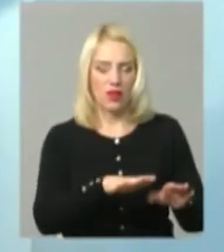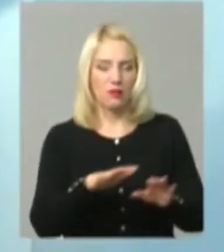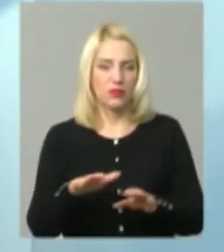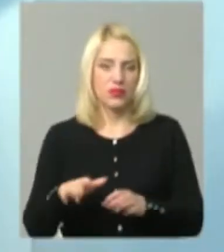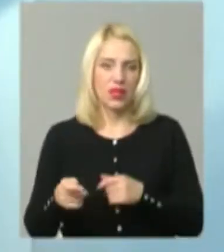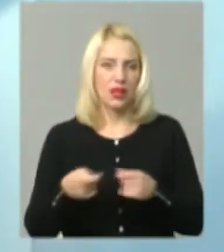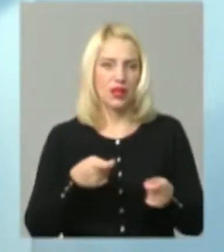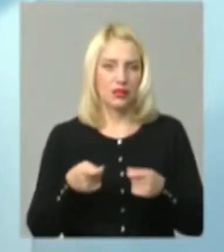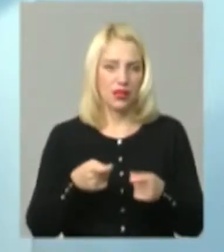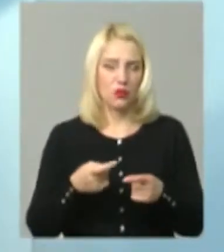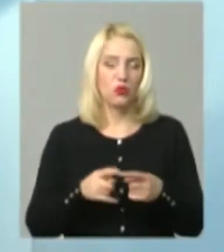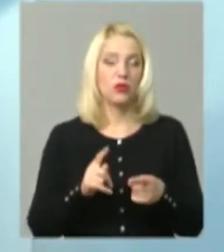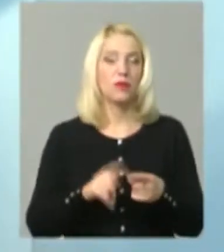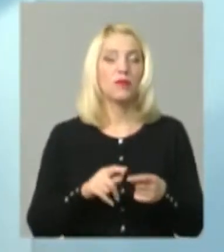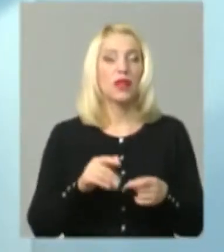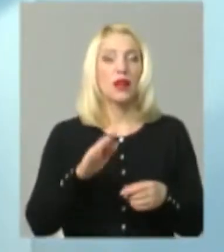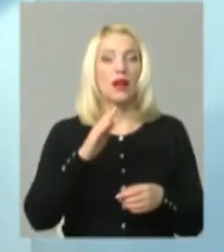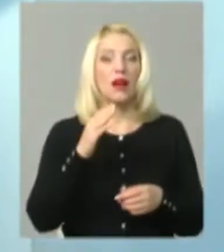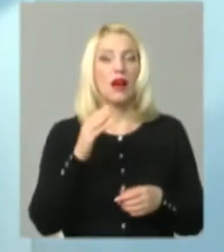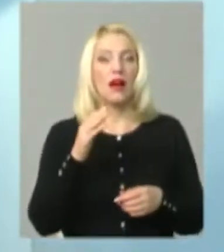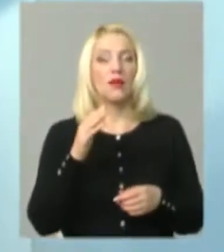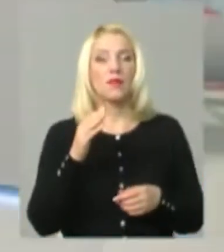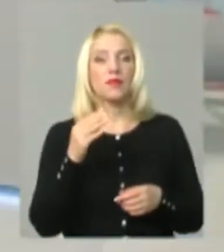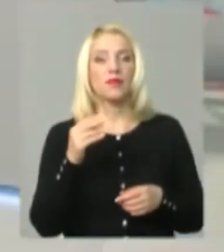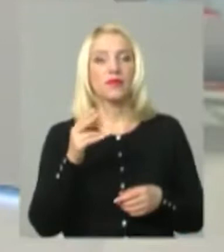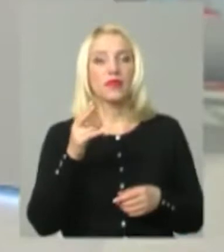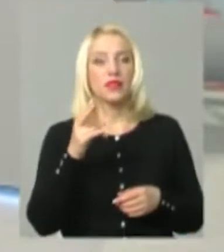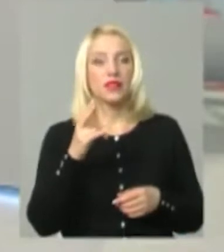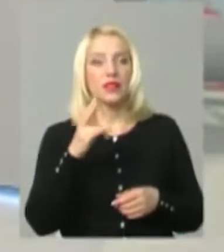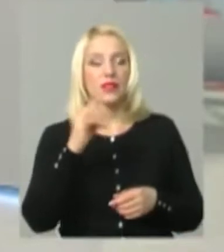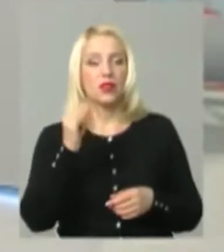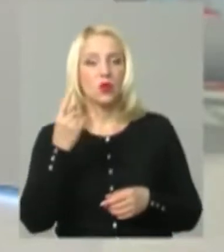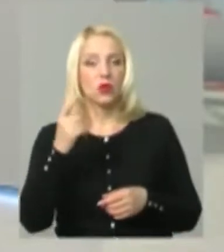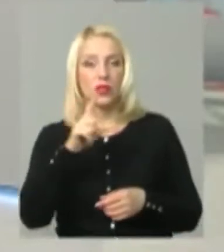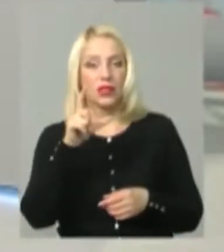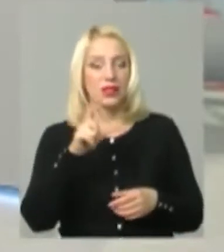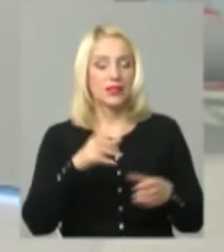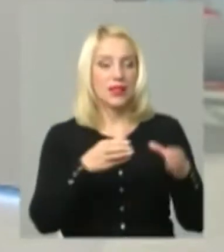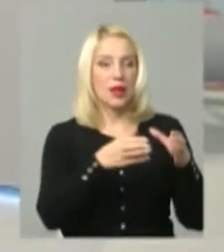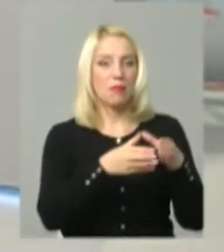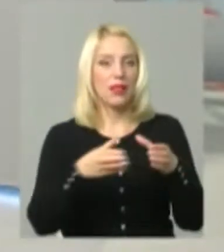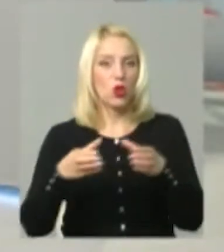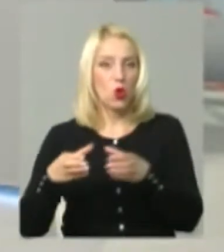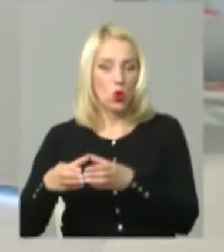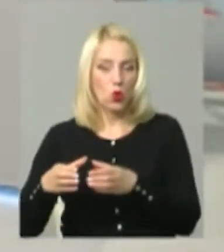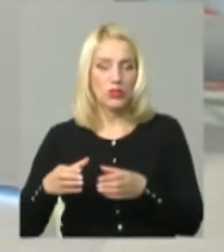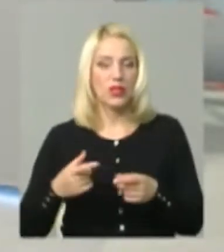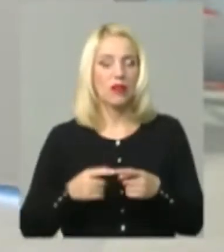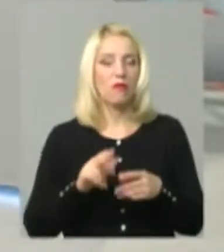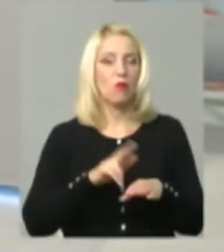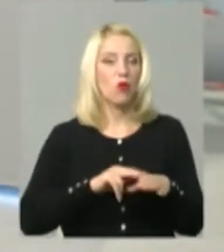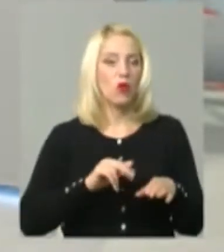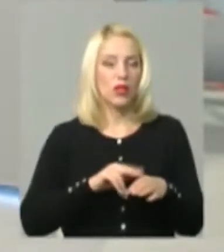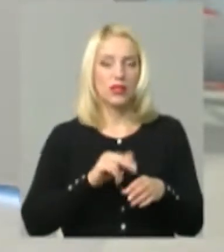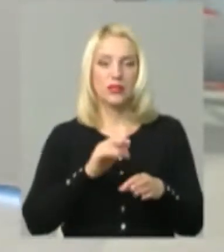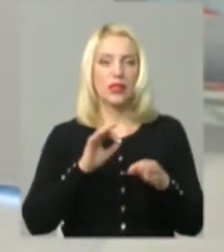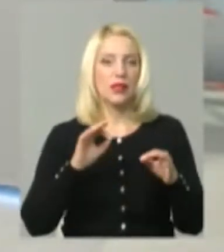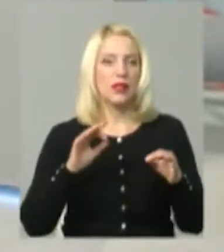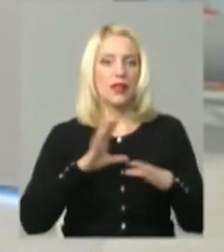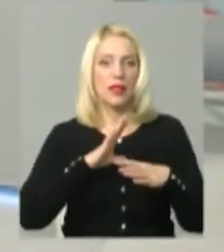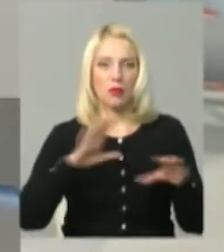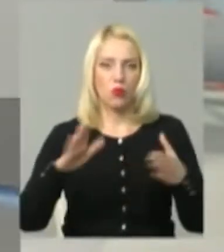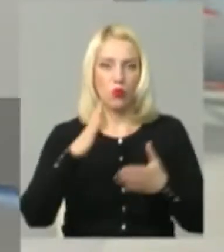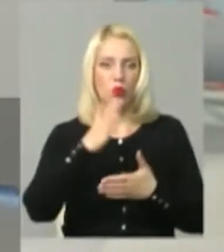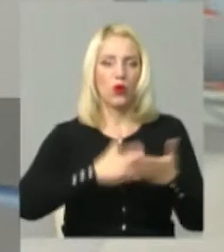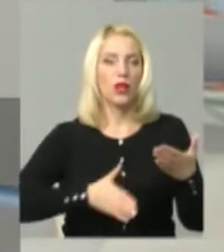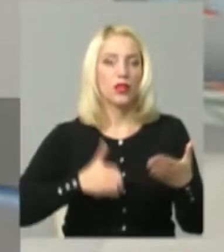зразу попередити ваше питання щодо того, що жоден з підрозділів поліції, які працювали до цього, не ліквідований